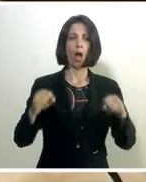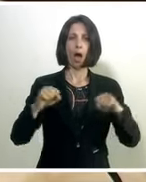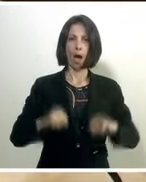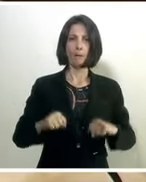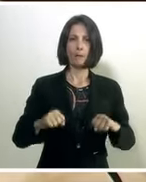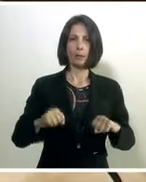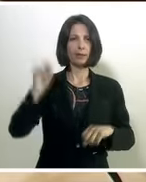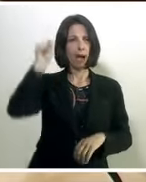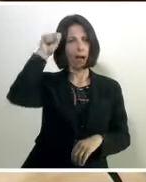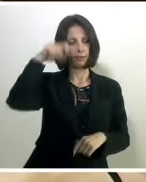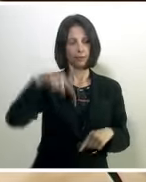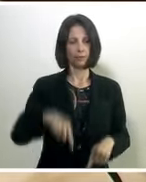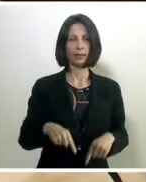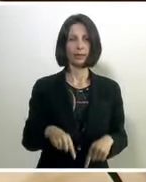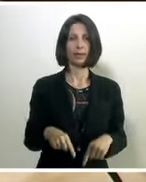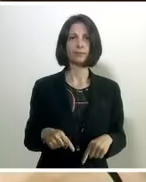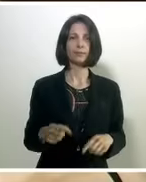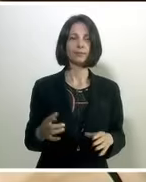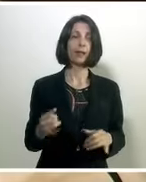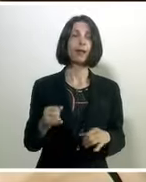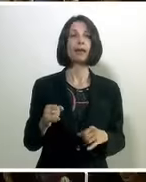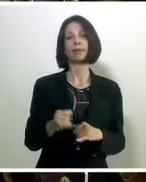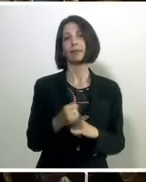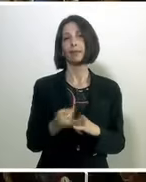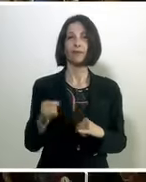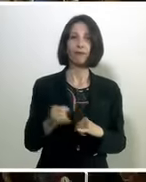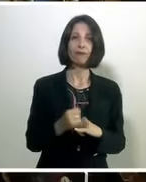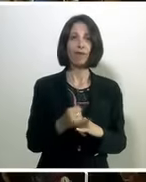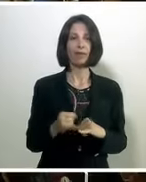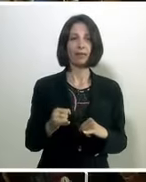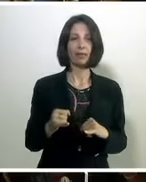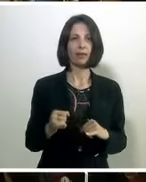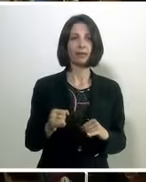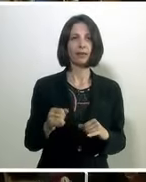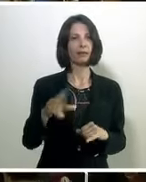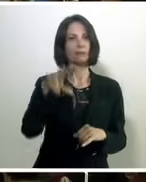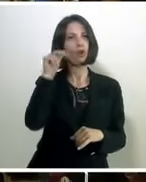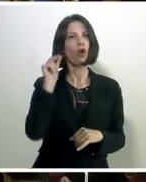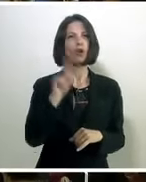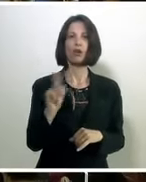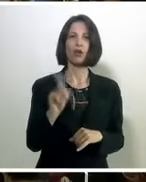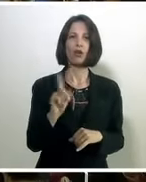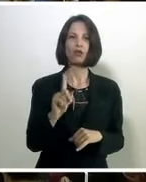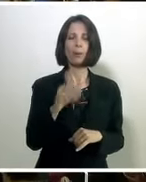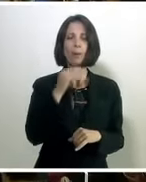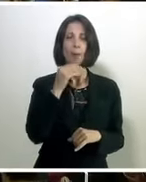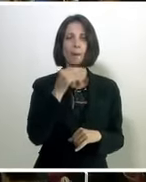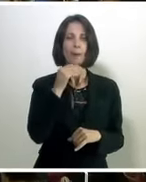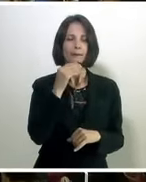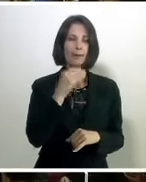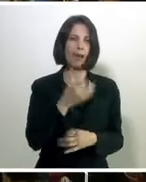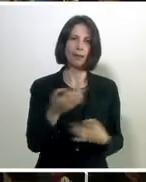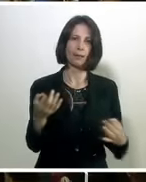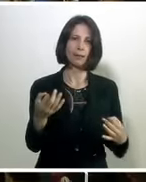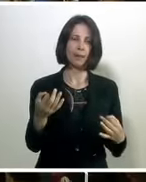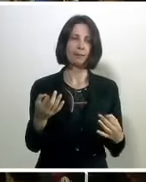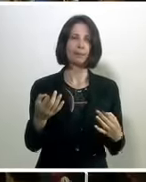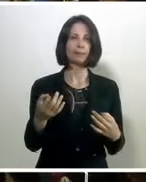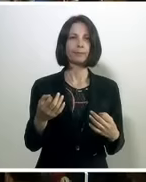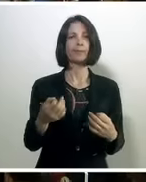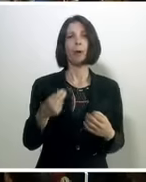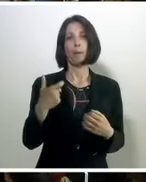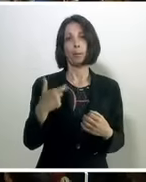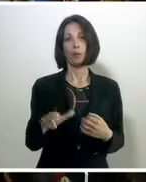insieme a non pochi difetti che a volte non riconosciamo sufficientemente bene per poterli agevolmente correggere